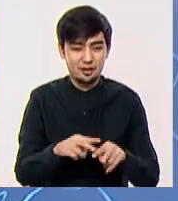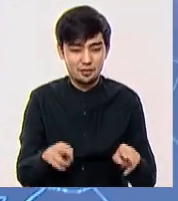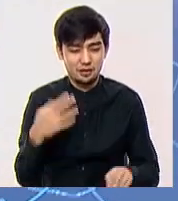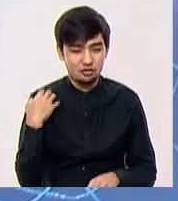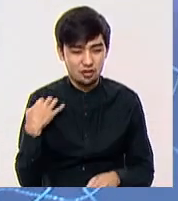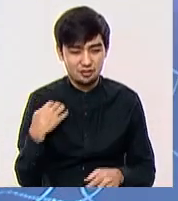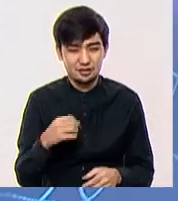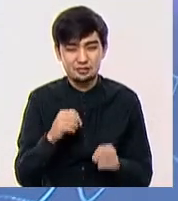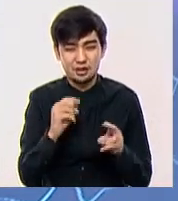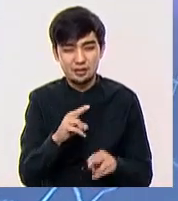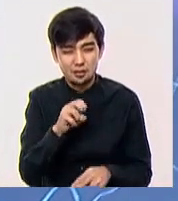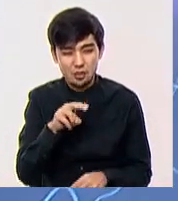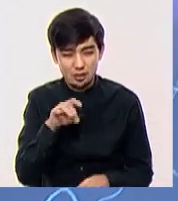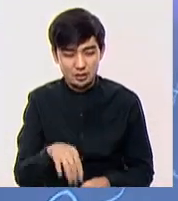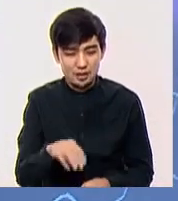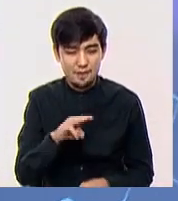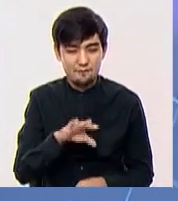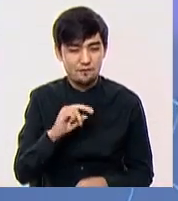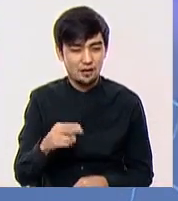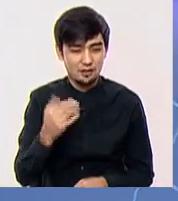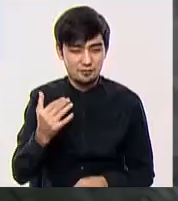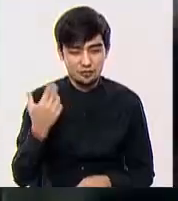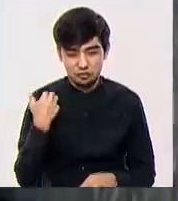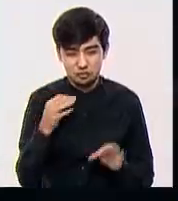начальник следственного департамента МВД Санжар Адилов.